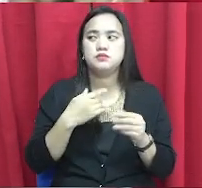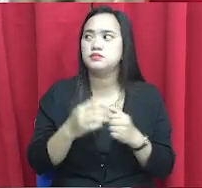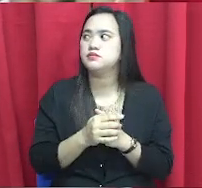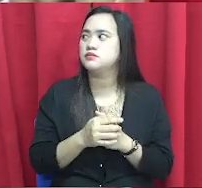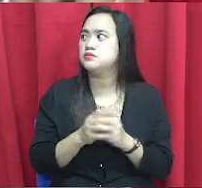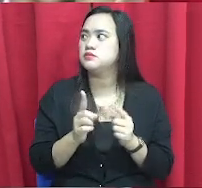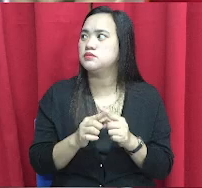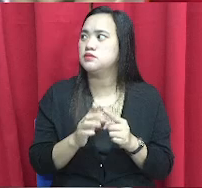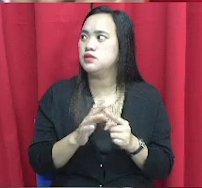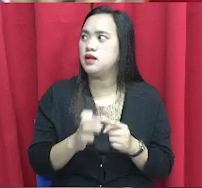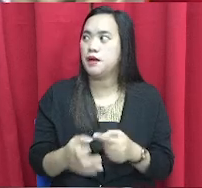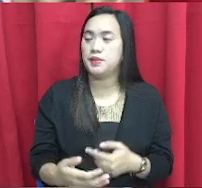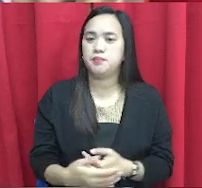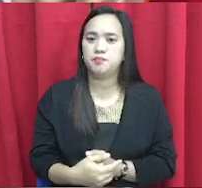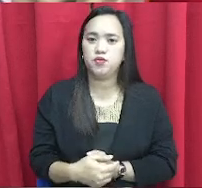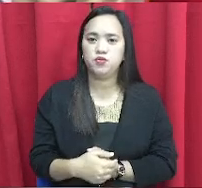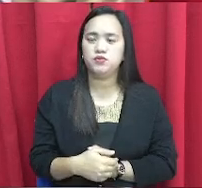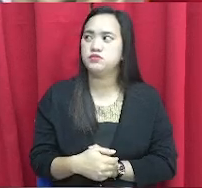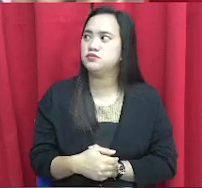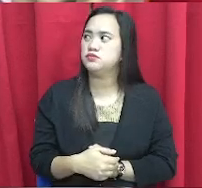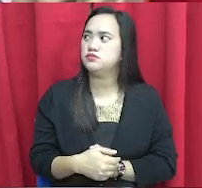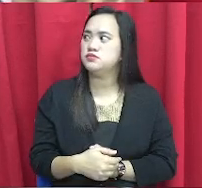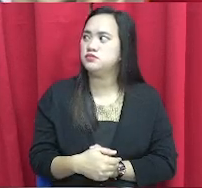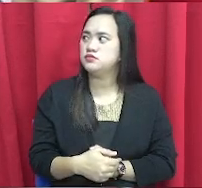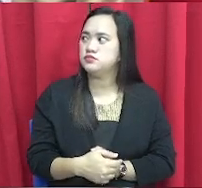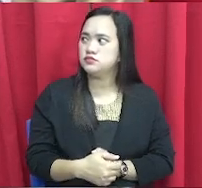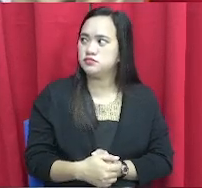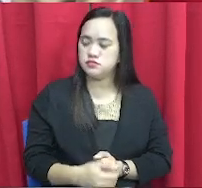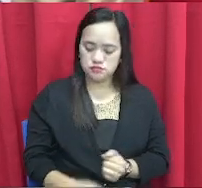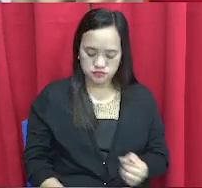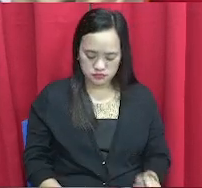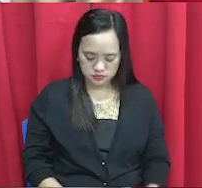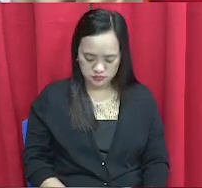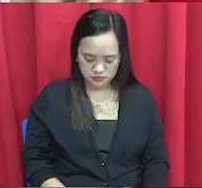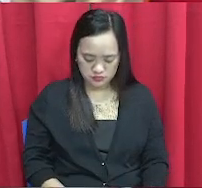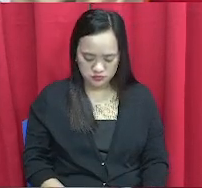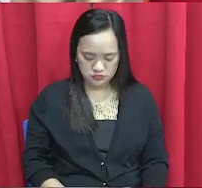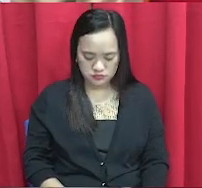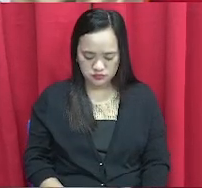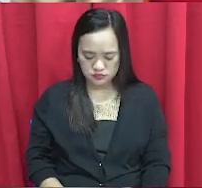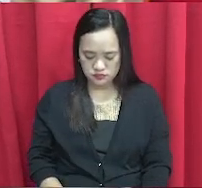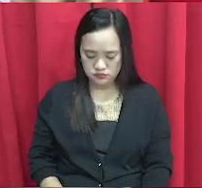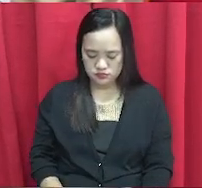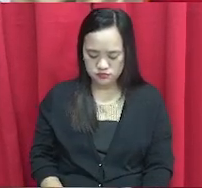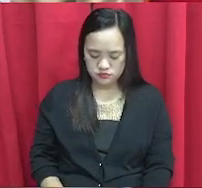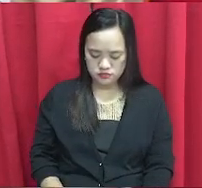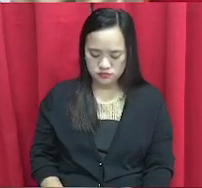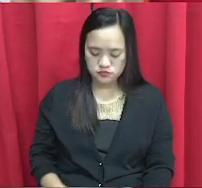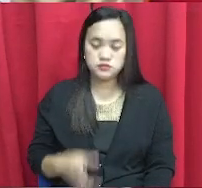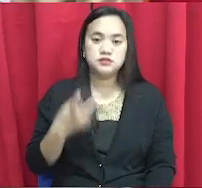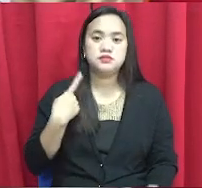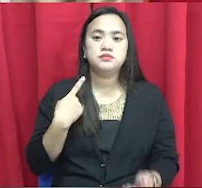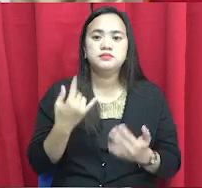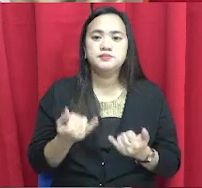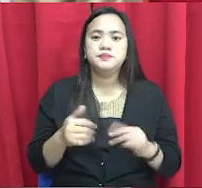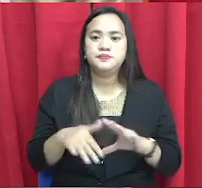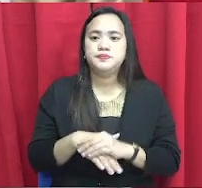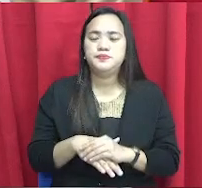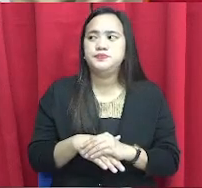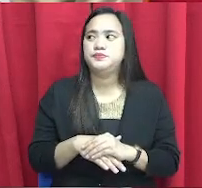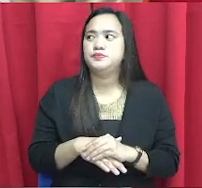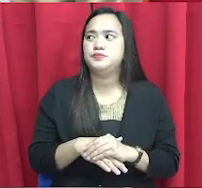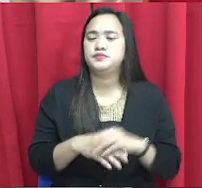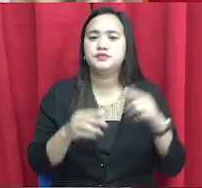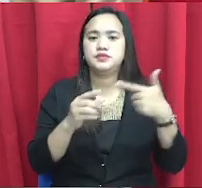na makapagsalita ah patungkol na po lalong-lalo na pagdating po sa sa sa leadership po at ah Ngayon po mga